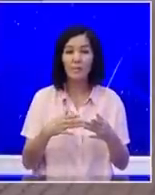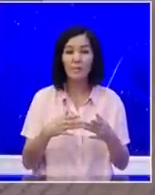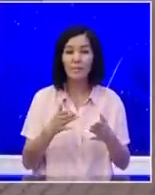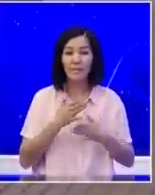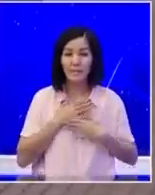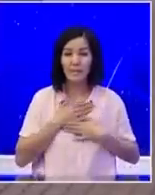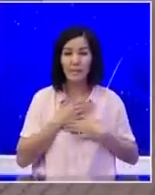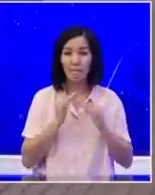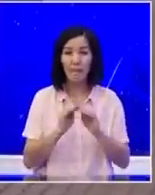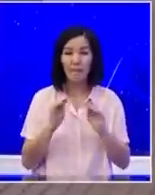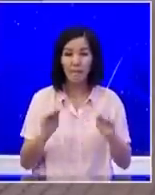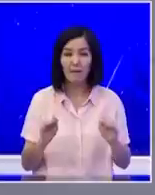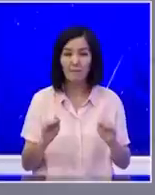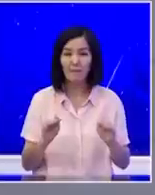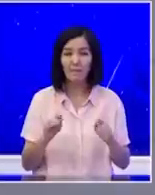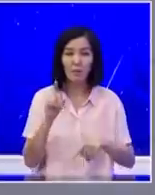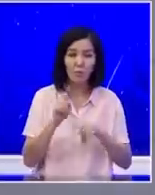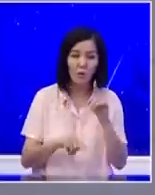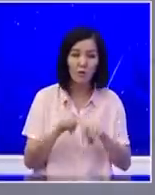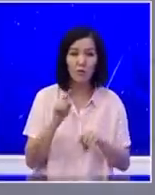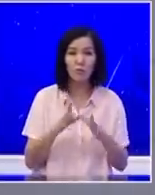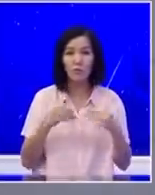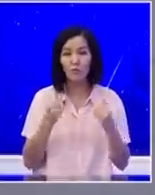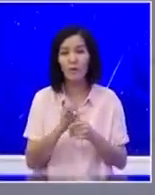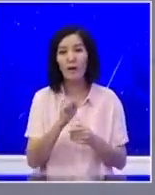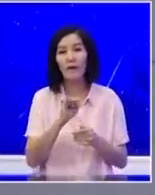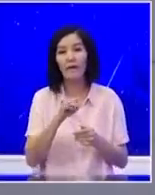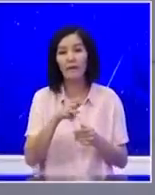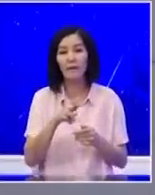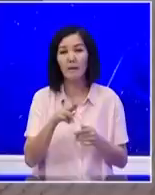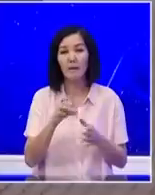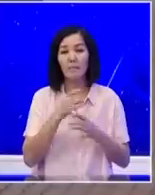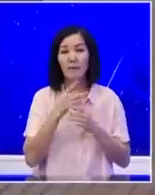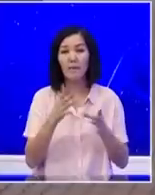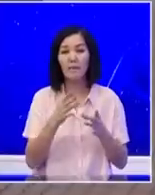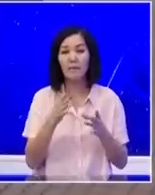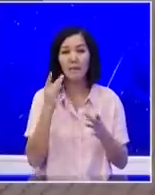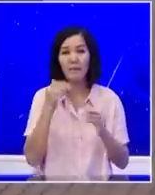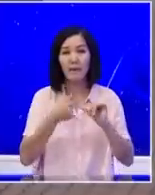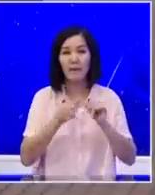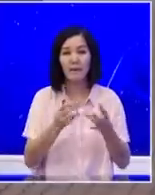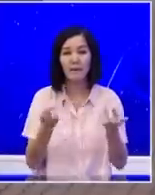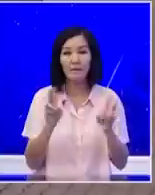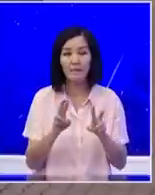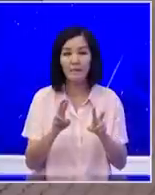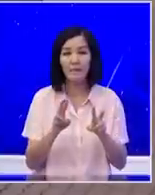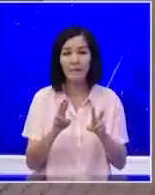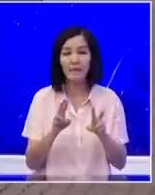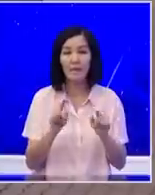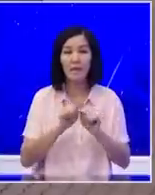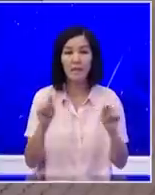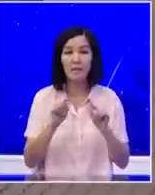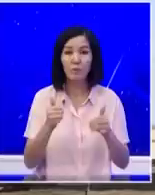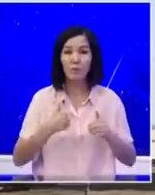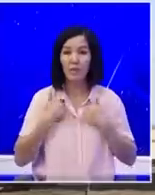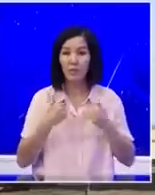мынау балаларымыздың да, жақындарымыздың да жүрегінде айт мерекесі сақталсын десек, осының дәрежесін дәріптеуге біз